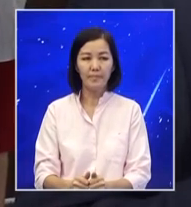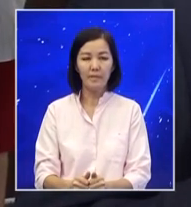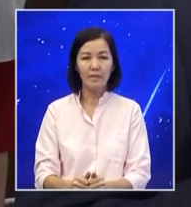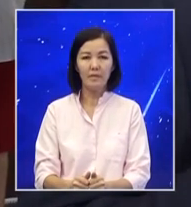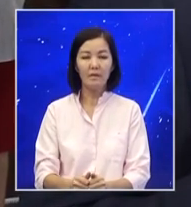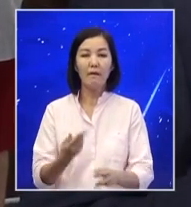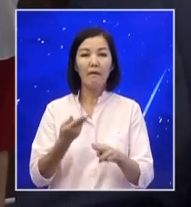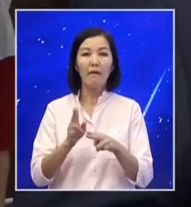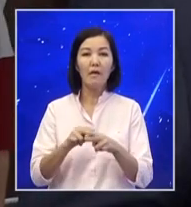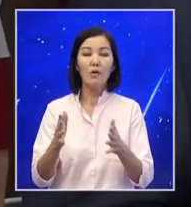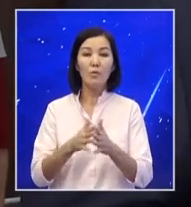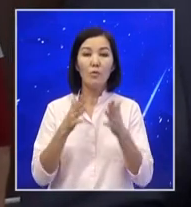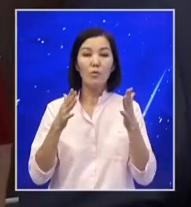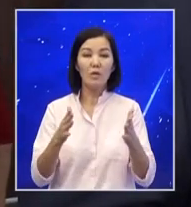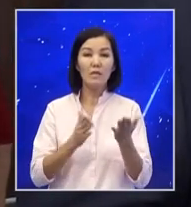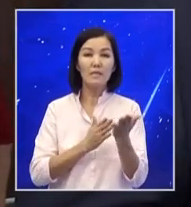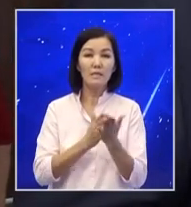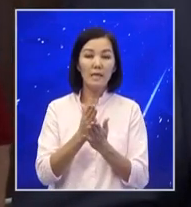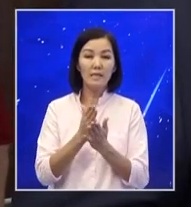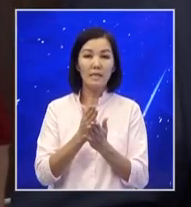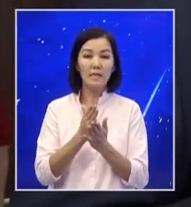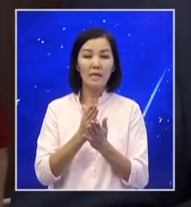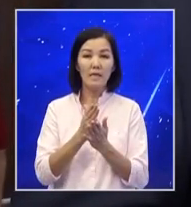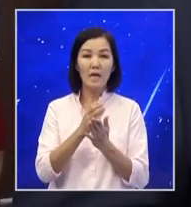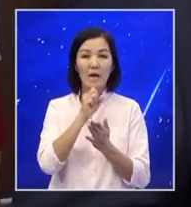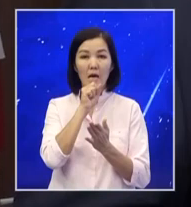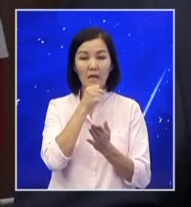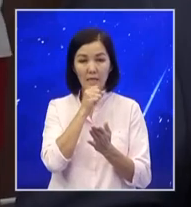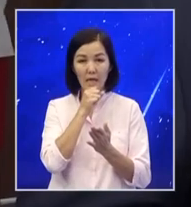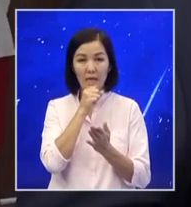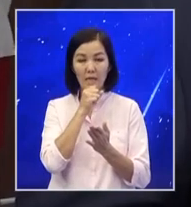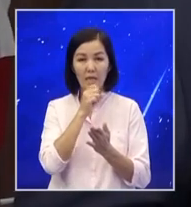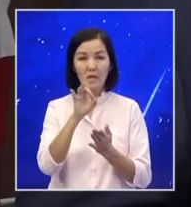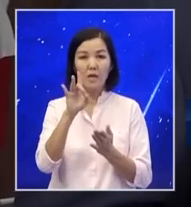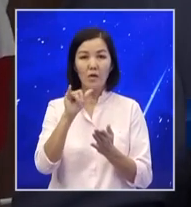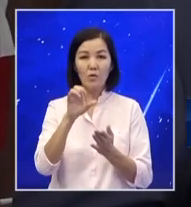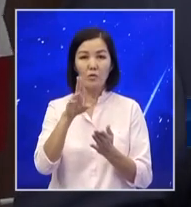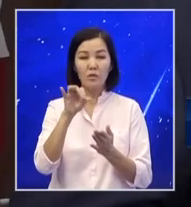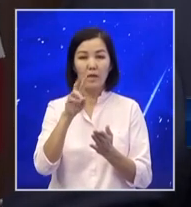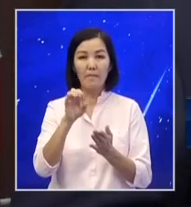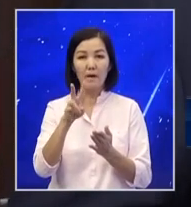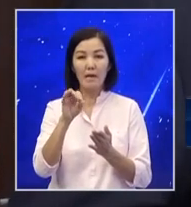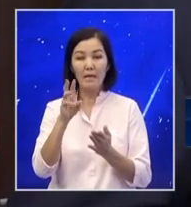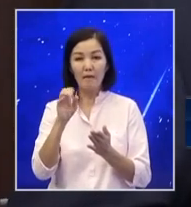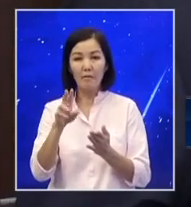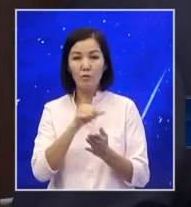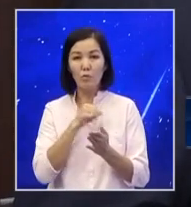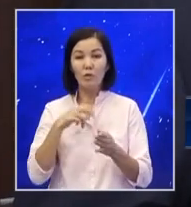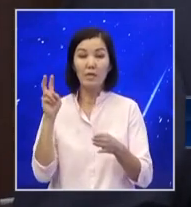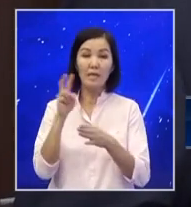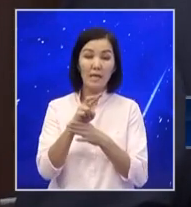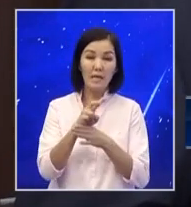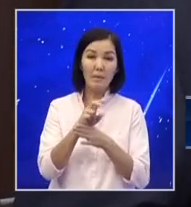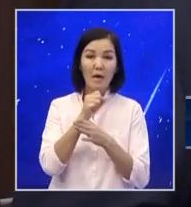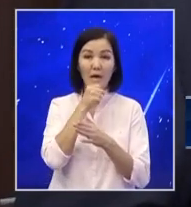Ең үлкен саясаткерлер осы ақсақалдар. Мен Рустам Алишке разы болатын себебім, енді келіп, осы бірінші ақсақалдармен